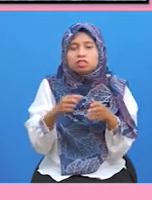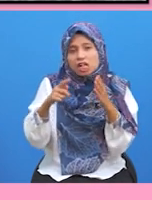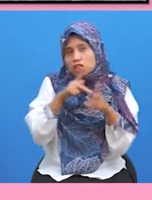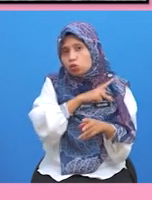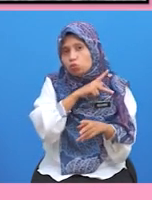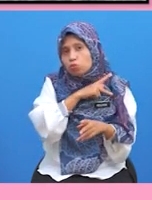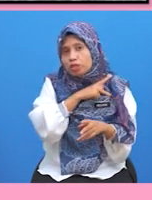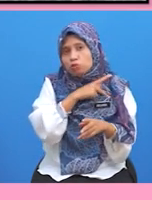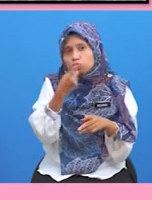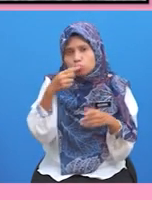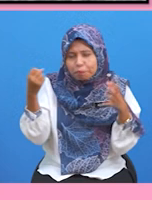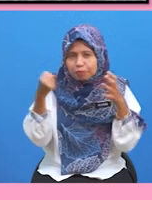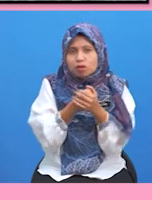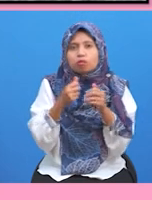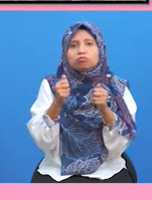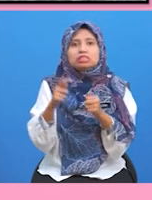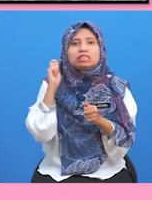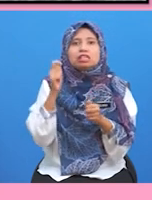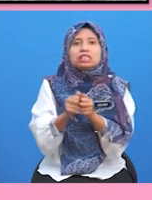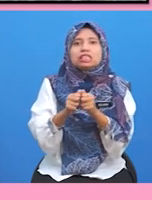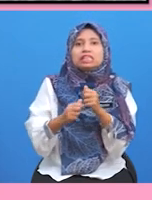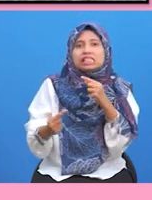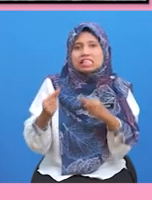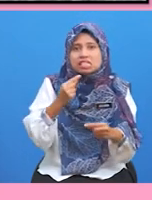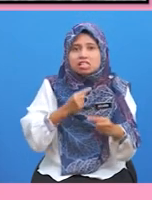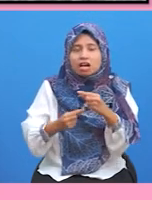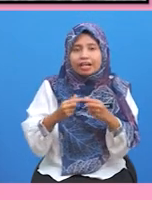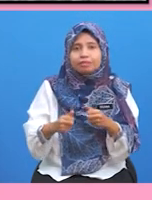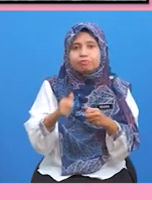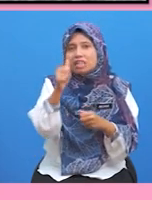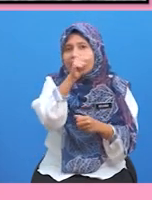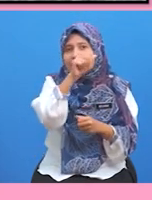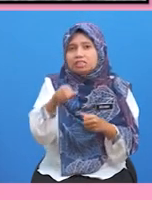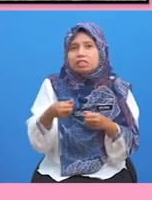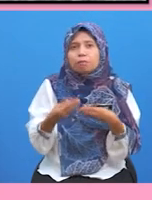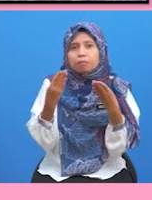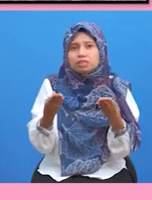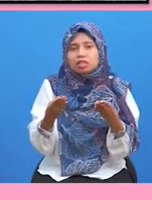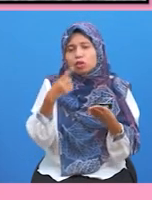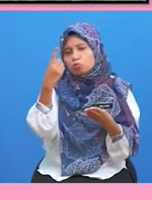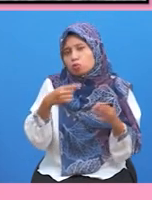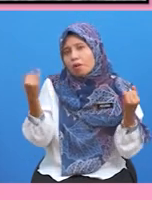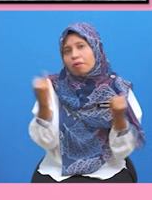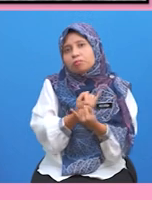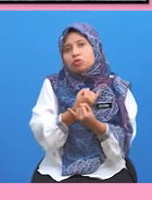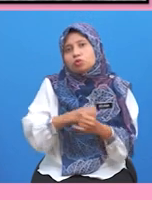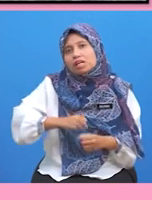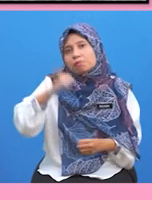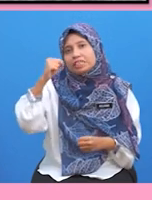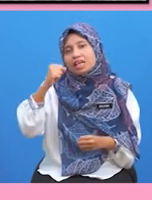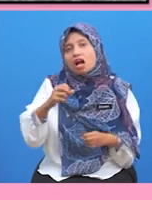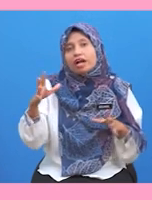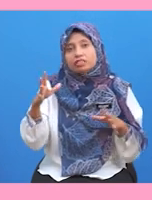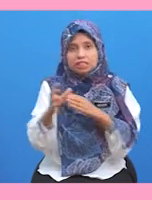wanita untuk bergabung tenaga dengan gerakan anti penyerahan dalam usaha memperjuangkan kemerdekaan